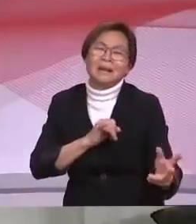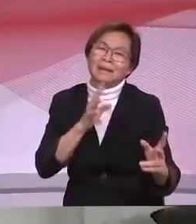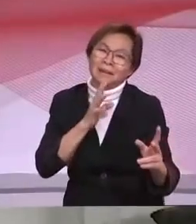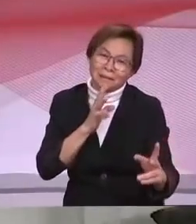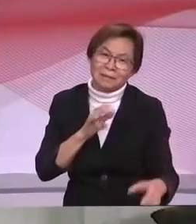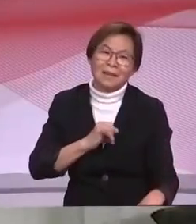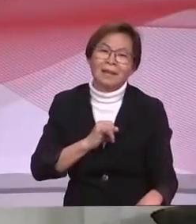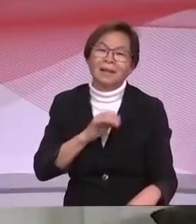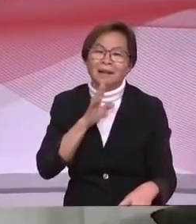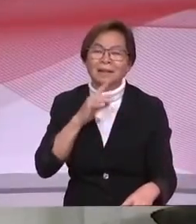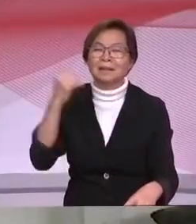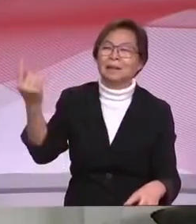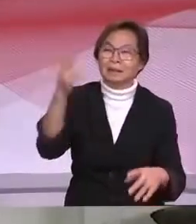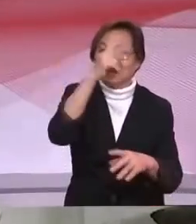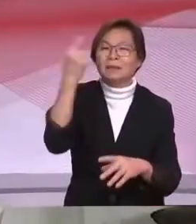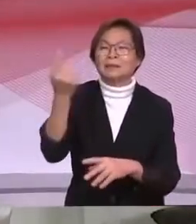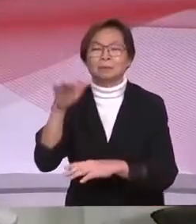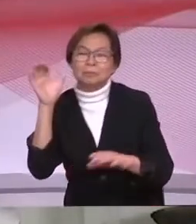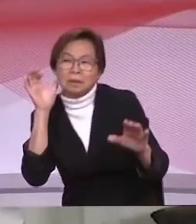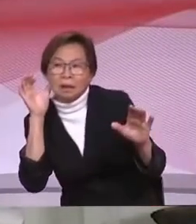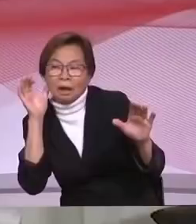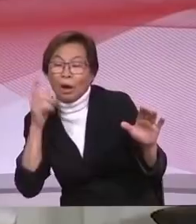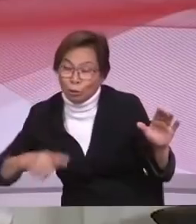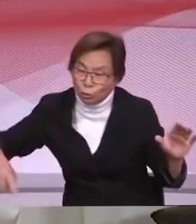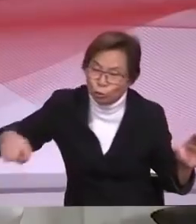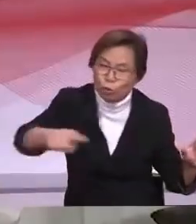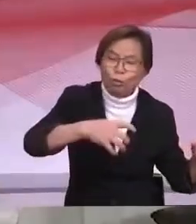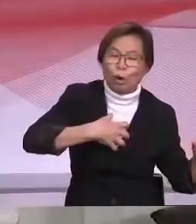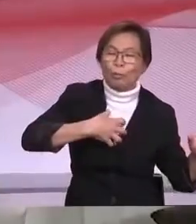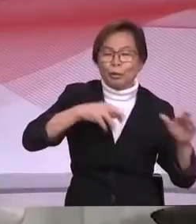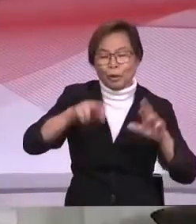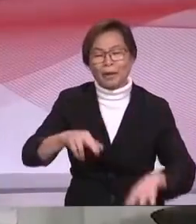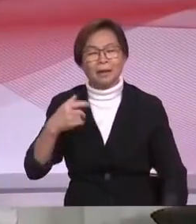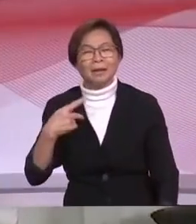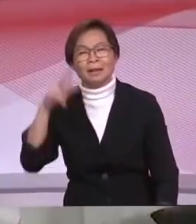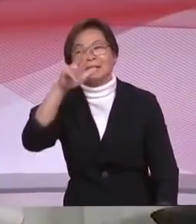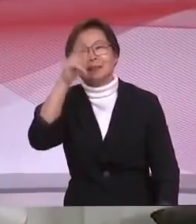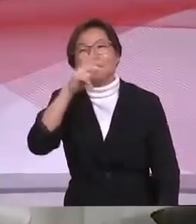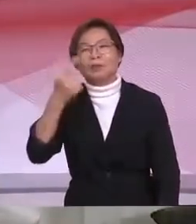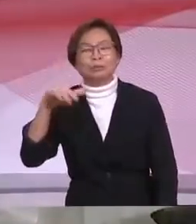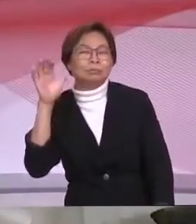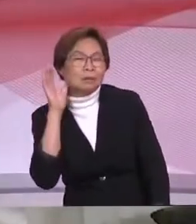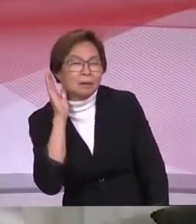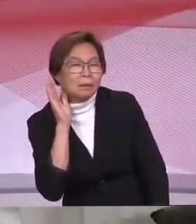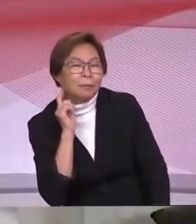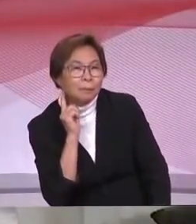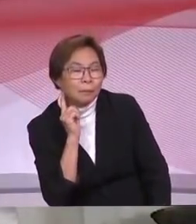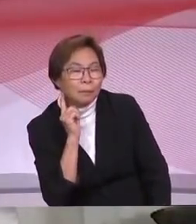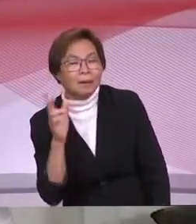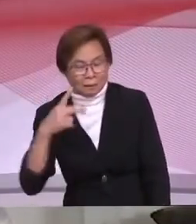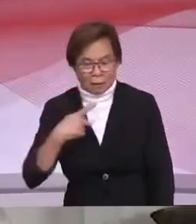katakan, kerajaan sentiasa mendengar keluhan rakyat, rintihan rakyat, pandangan rakyat, dan kita